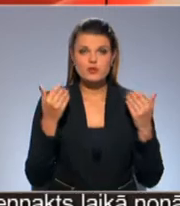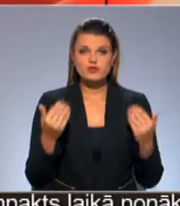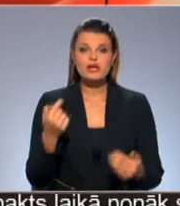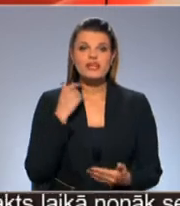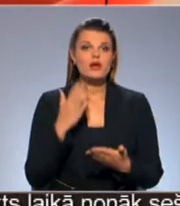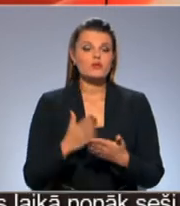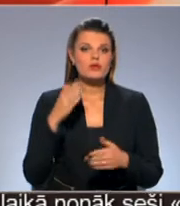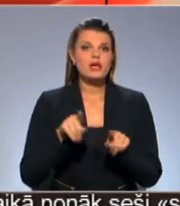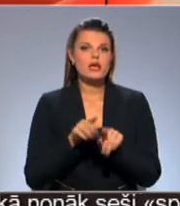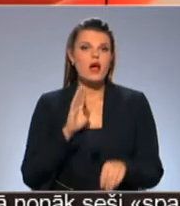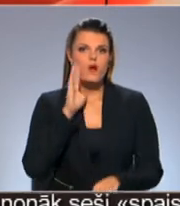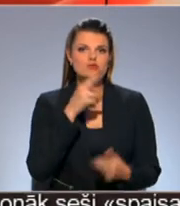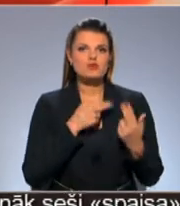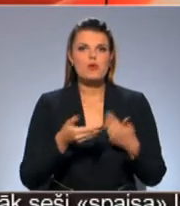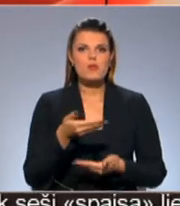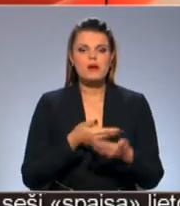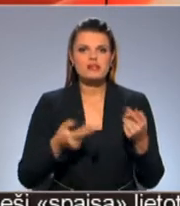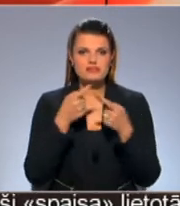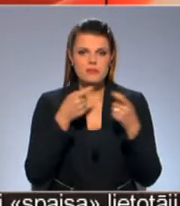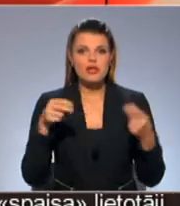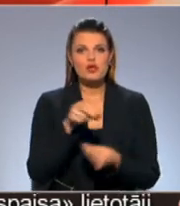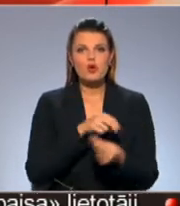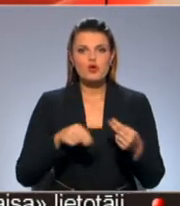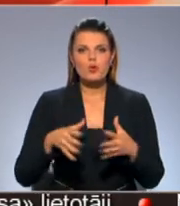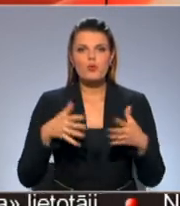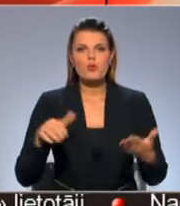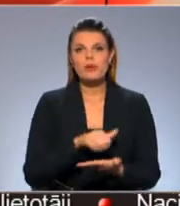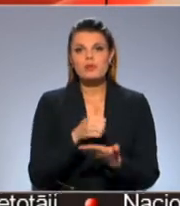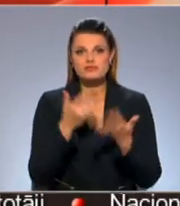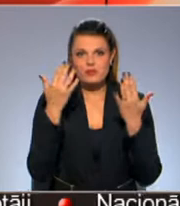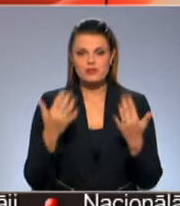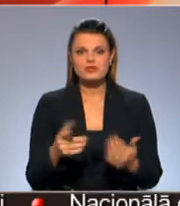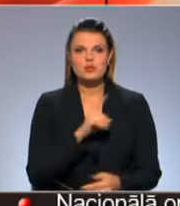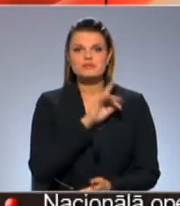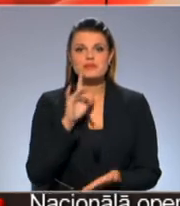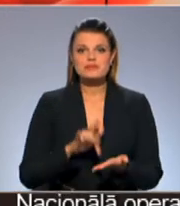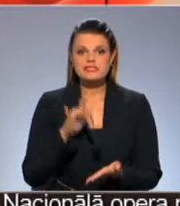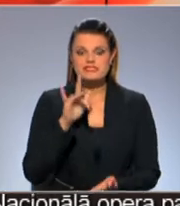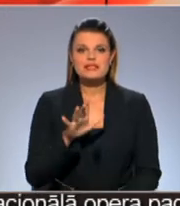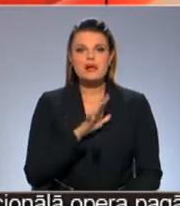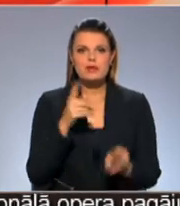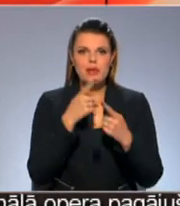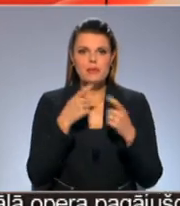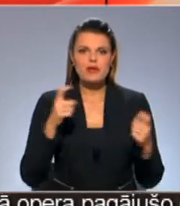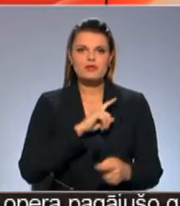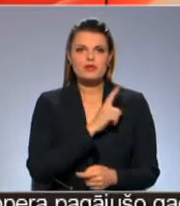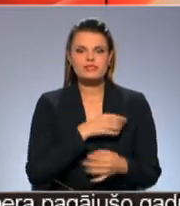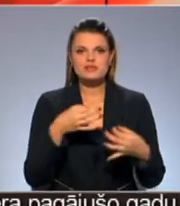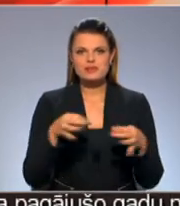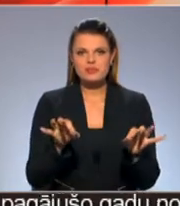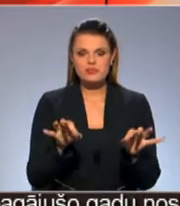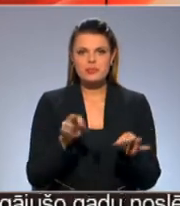Šodien Rīgā notika arī Austrumu partnerības mediju konference. Kopla pārstāvētā pasākuma uzmanības centrā bija mediju iespējas brīvi